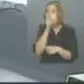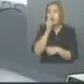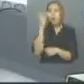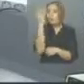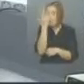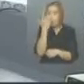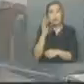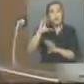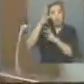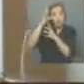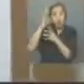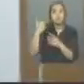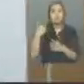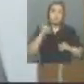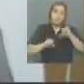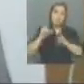ศน์และแสดงภาพยนตร์